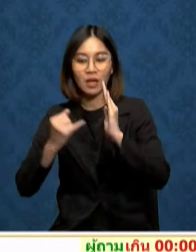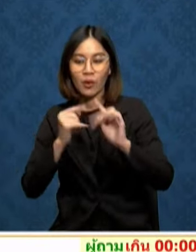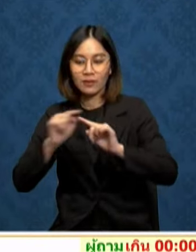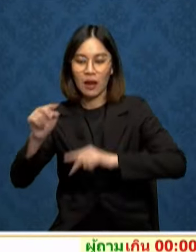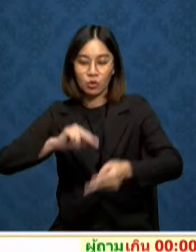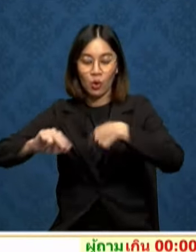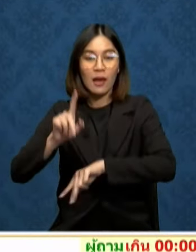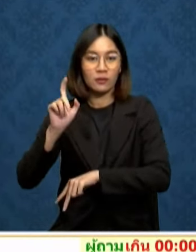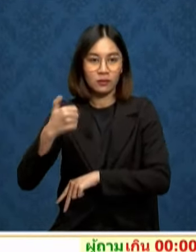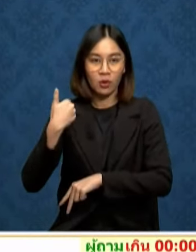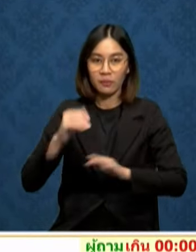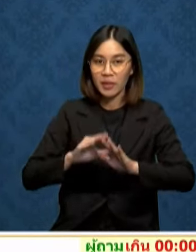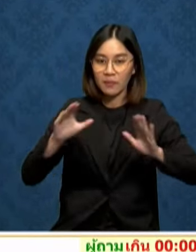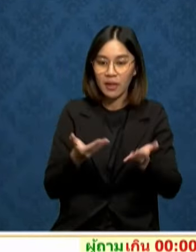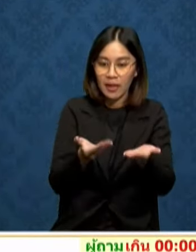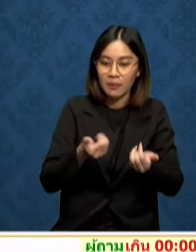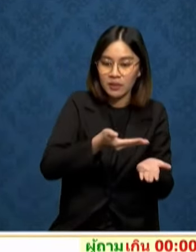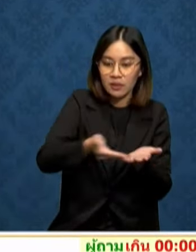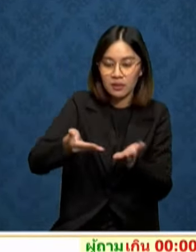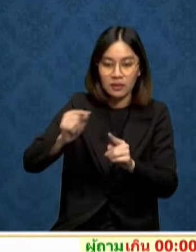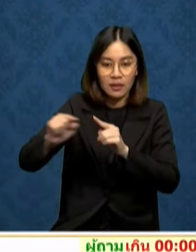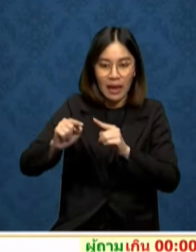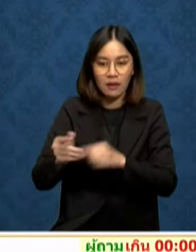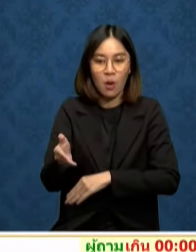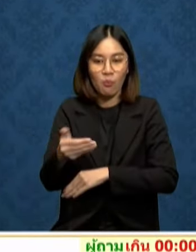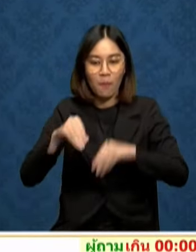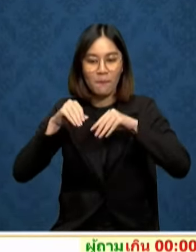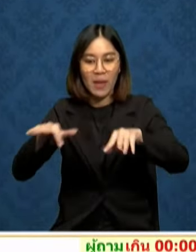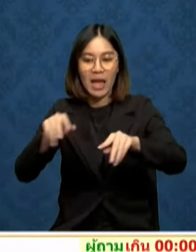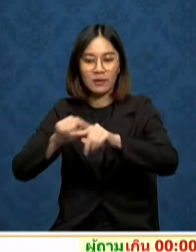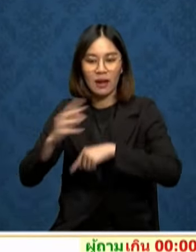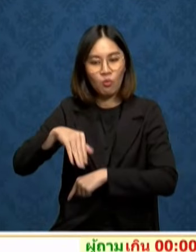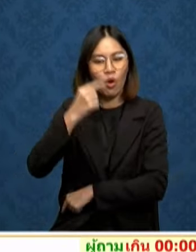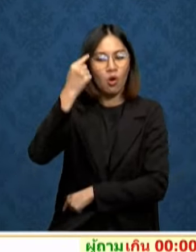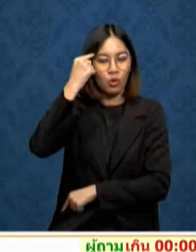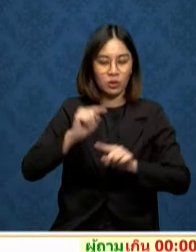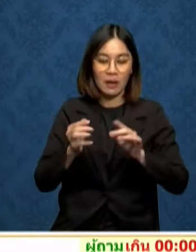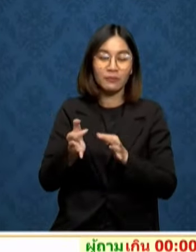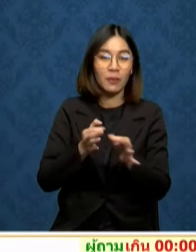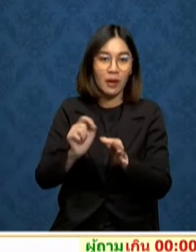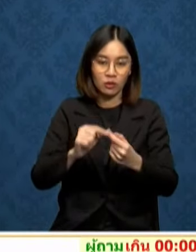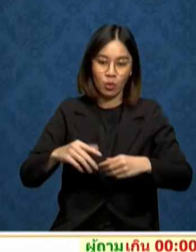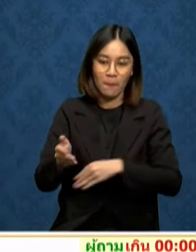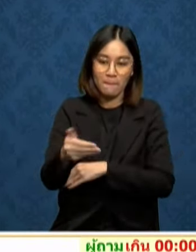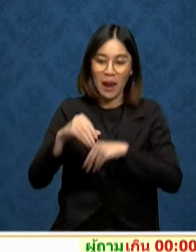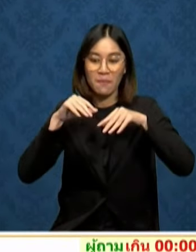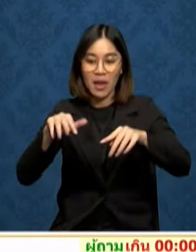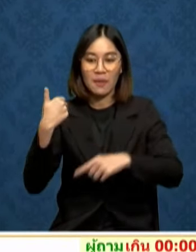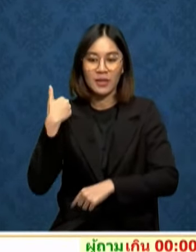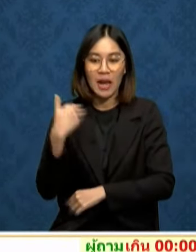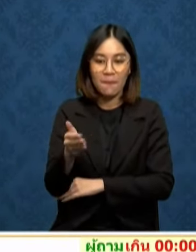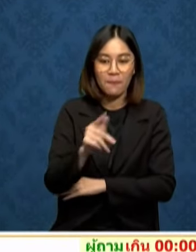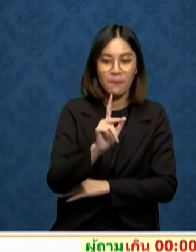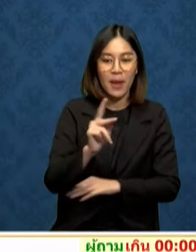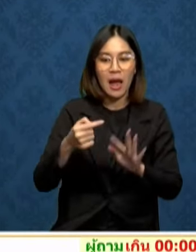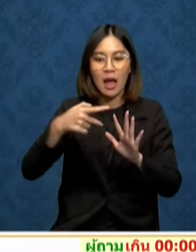ครับมีการเปิดจุดรับซื้อนะครับมีการปล่อยปลาผู้ล่าซึ่งมันก็รู้อยู่แล้วนะครับแต่ผมนำเรียนว่าการปล่อยปลาผู้ล่าไม่ว่าจะเป็นปลากระพงข